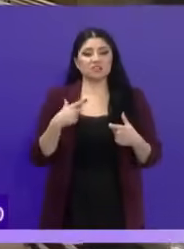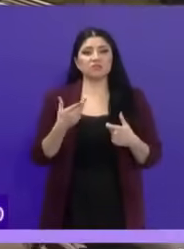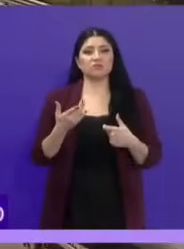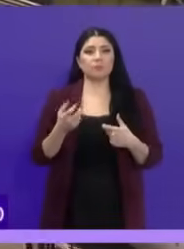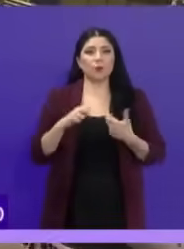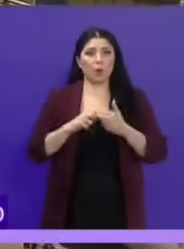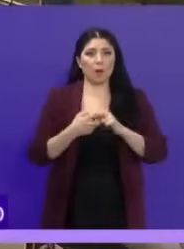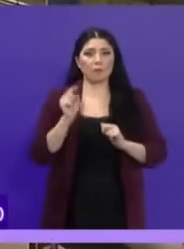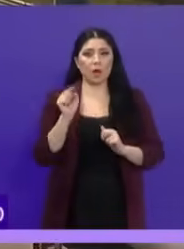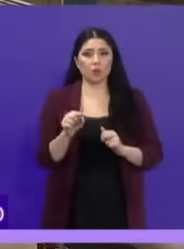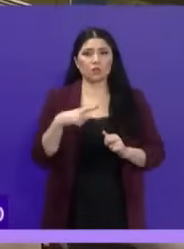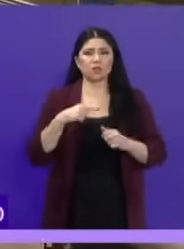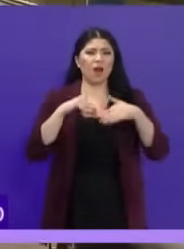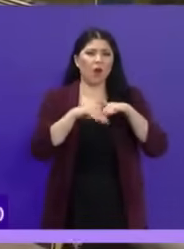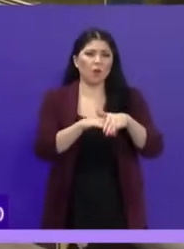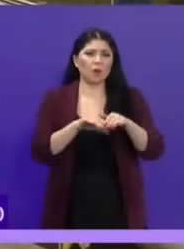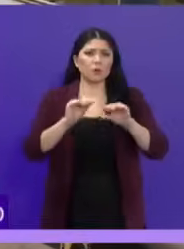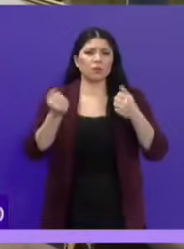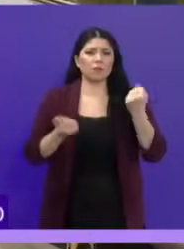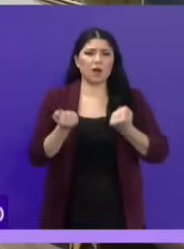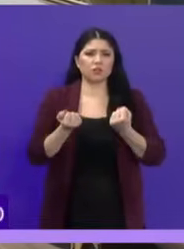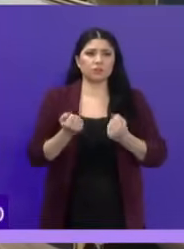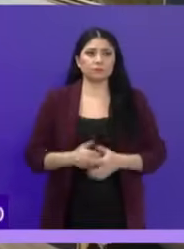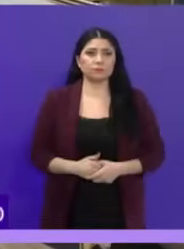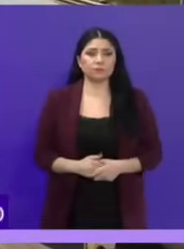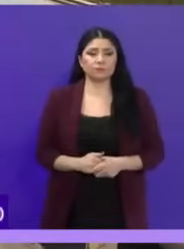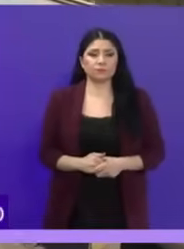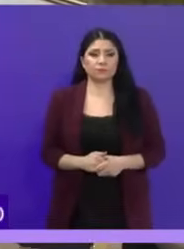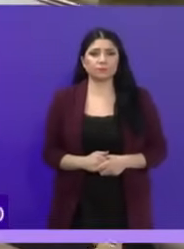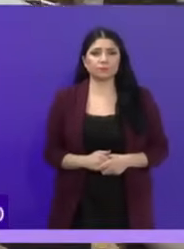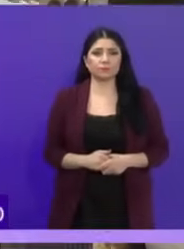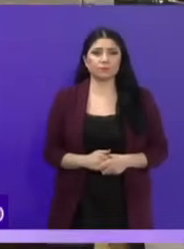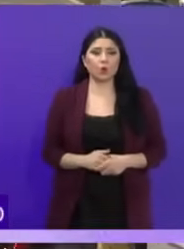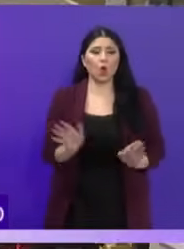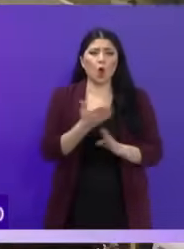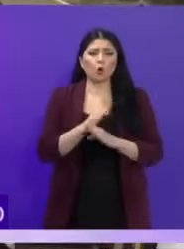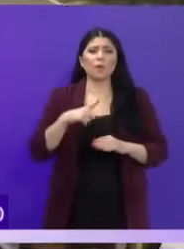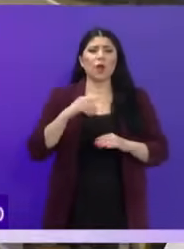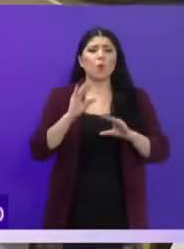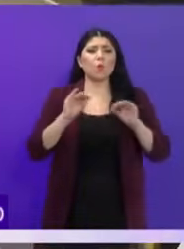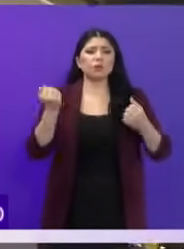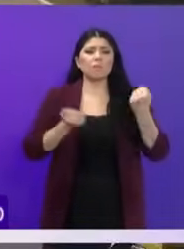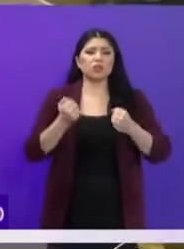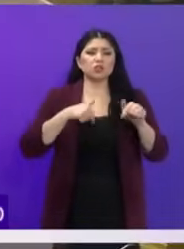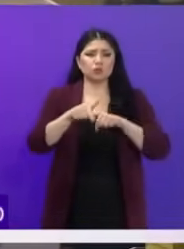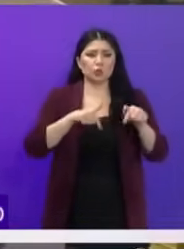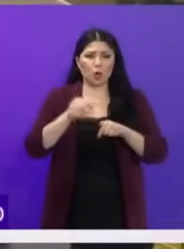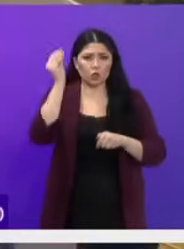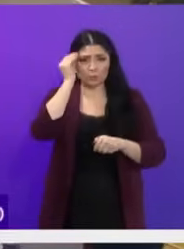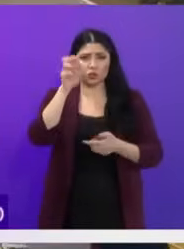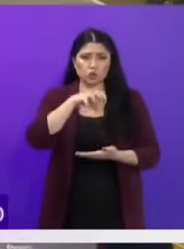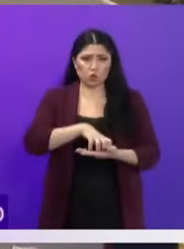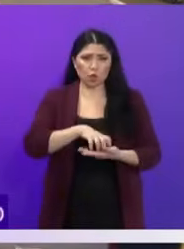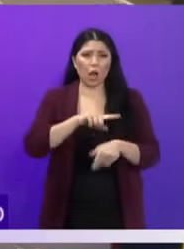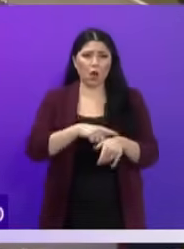sunt cozi foarte mari, pentru că oricum fluxul de mașini era mare în acea zonă la această